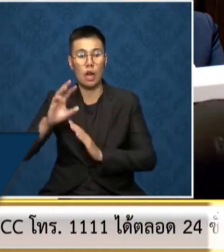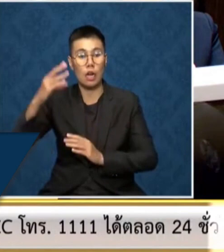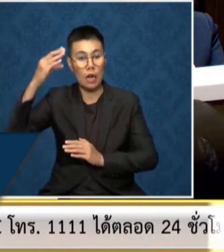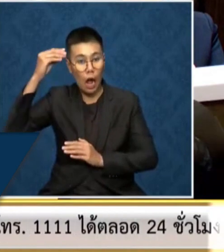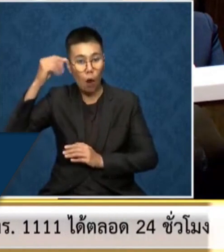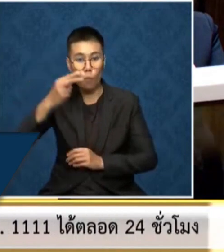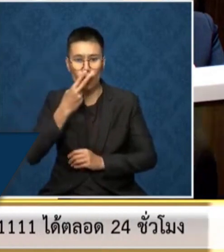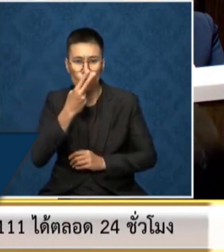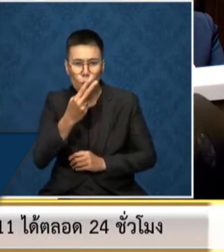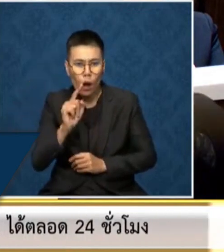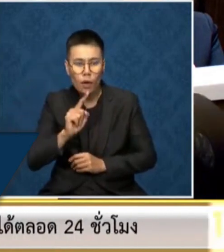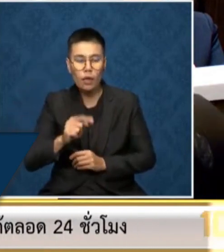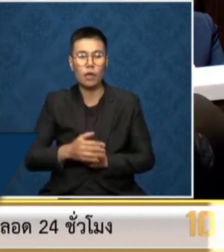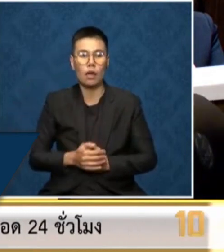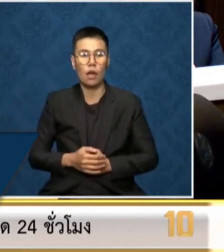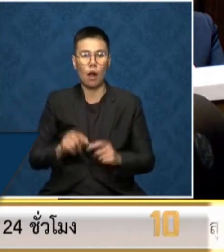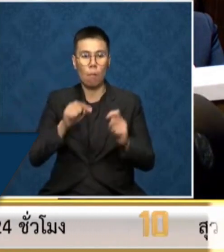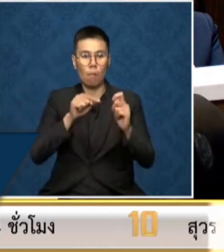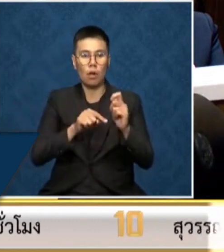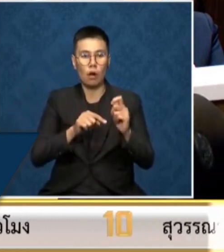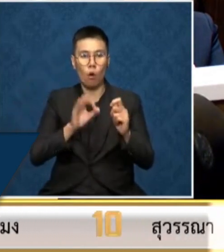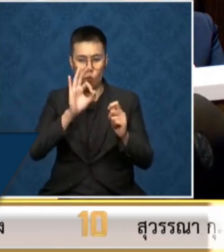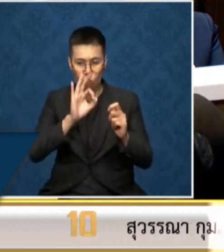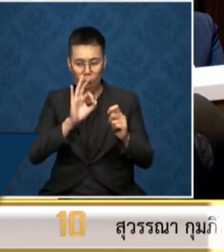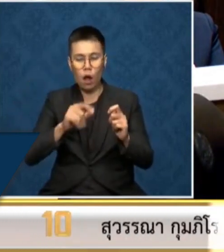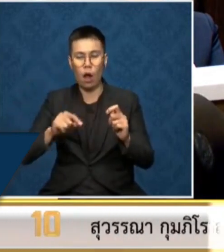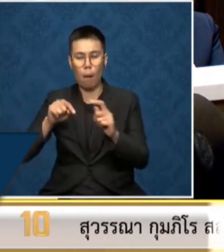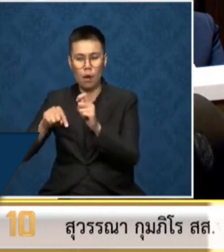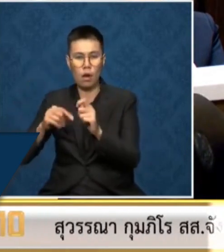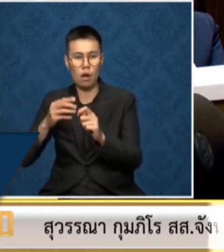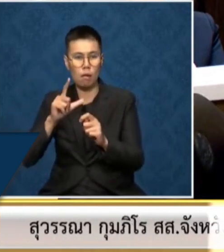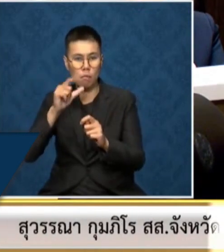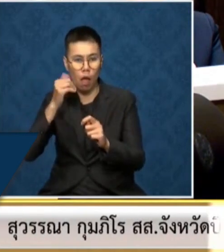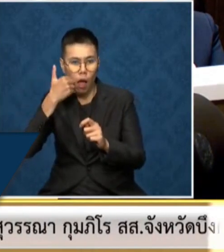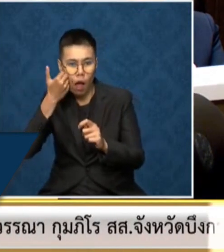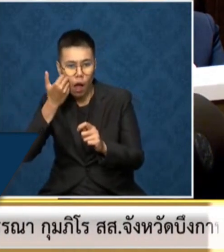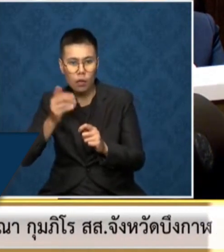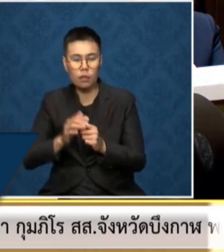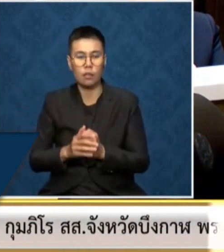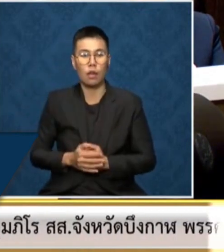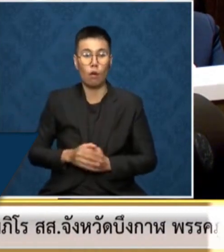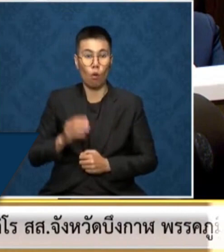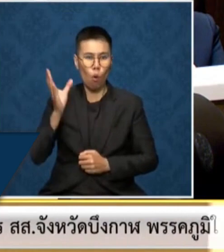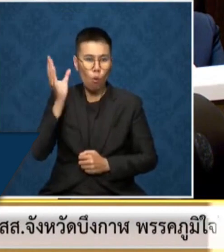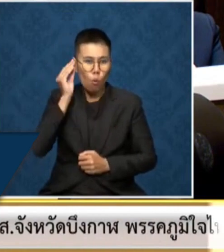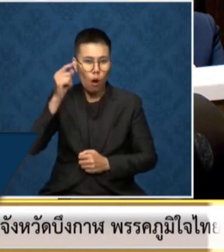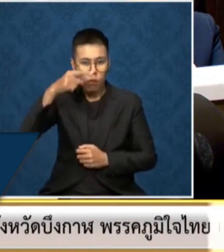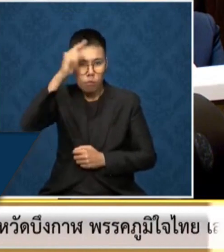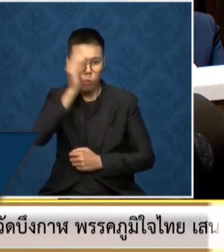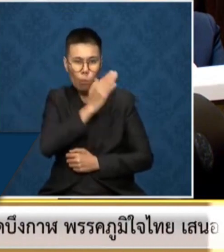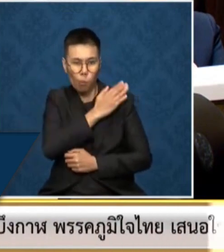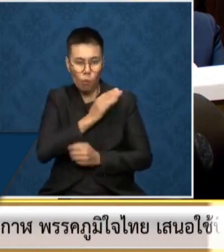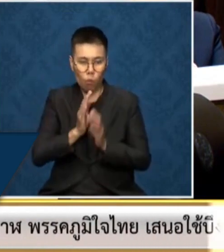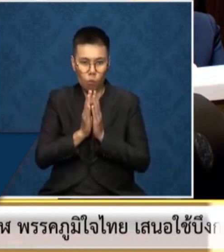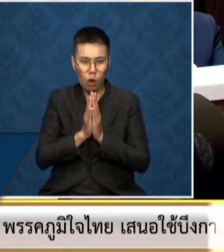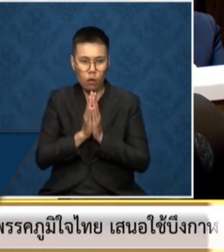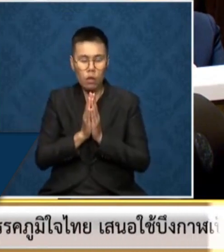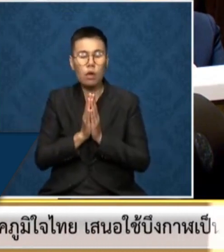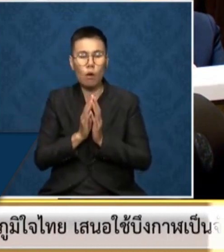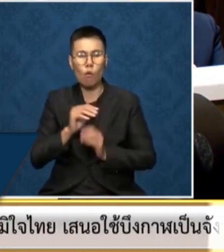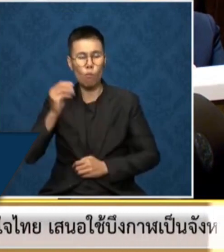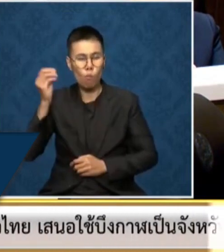นั่งฟงเดกๆ จากอำเภอฝ่างจาก แม่อายมาบอกเรานั่งฟัง สามนเนญจากประเทศเพื่อนบ้านของเรา